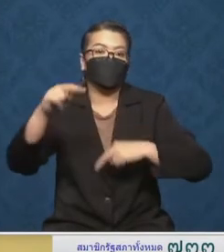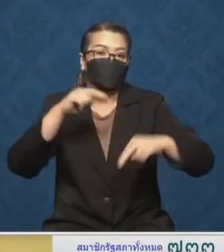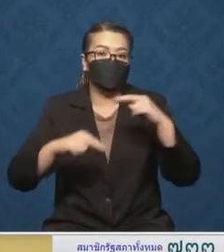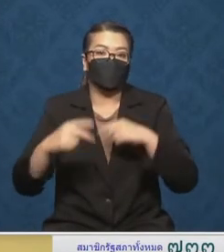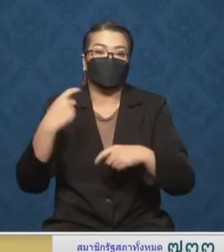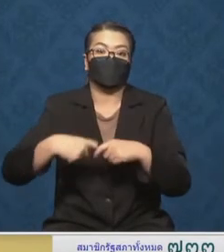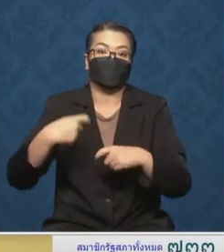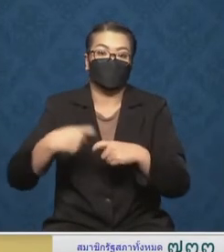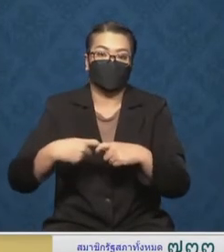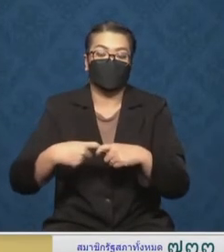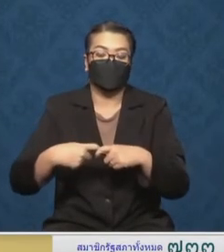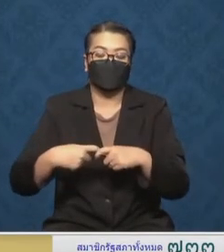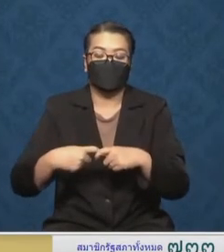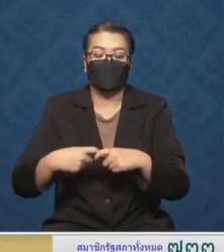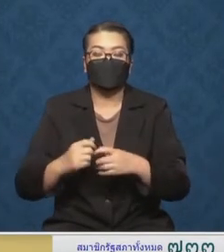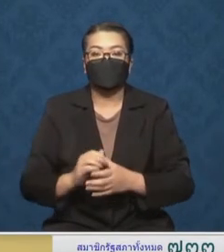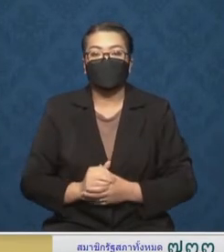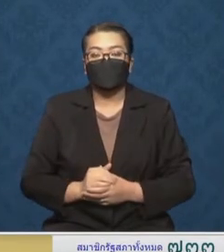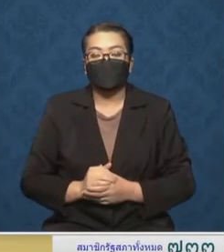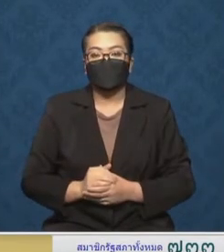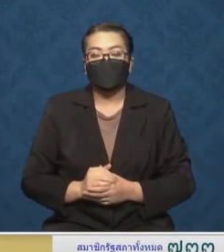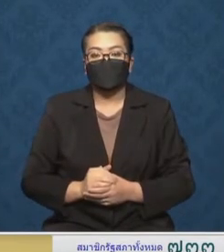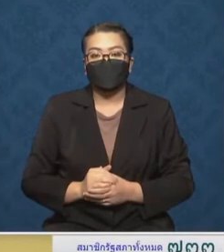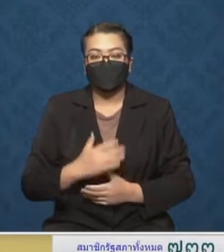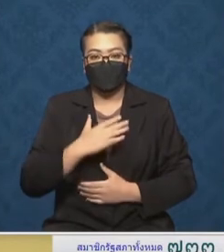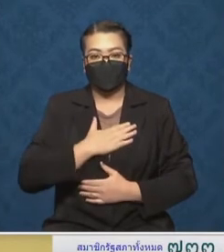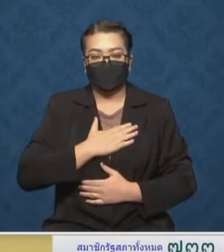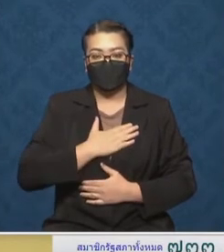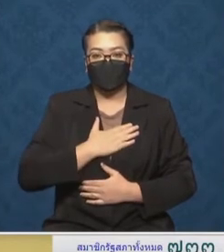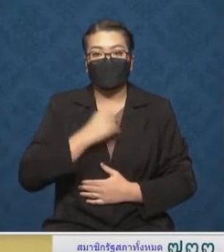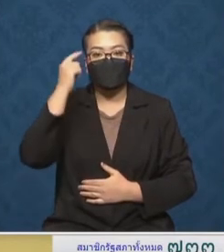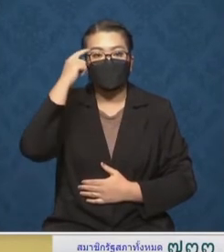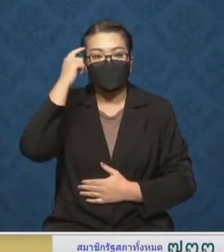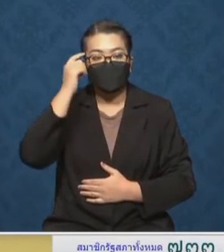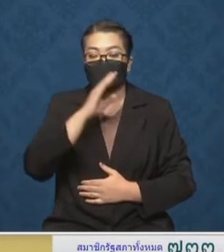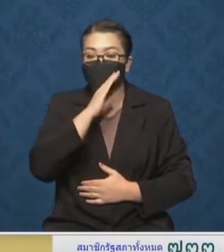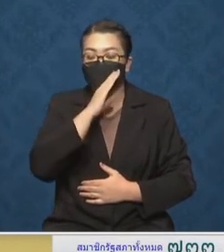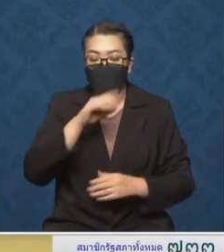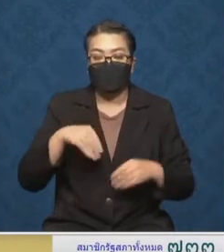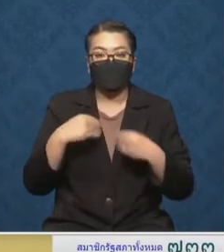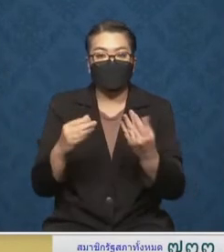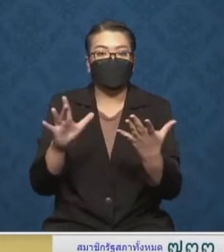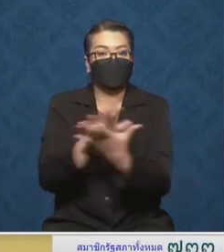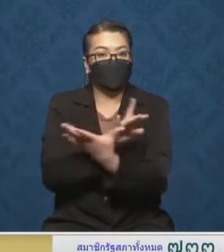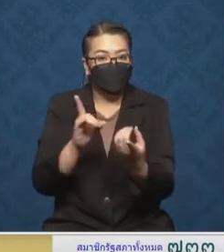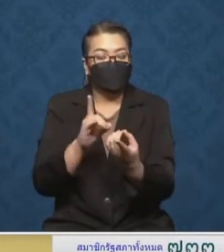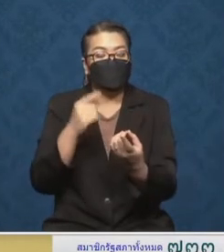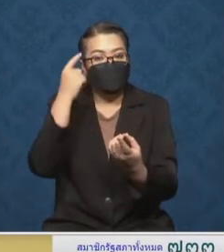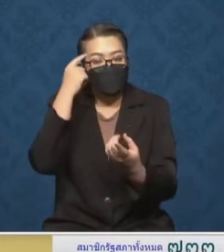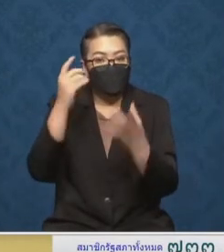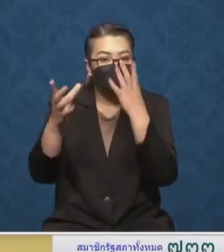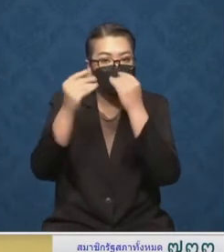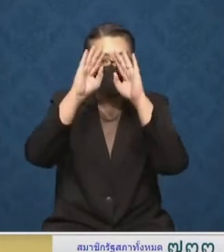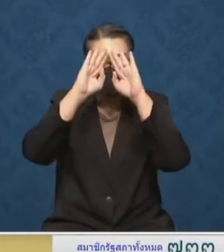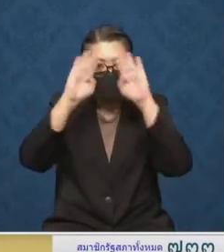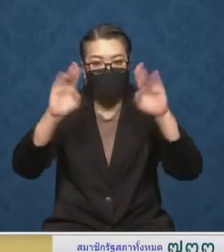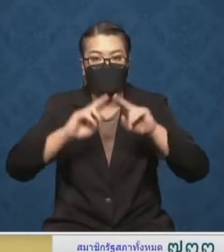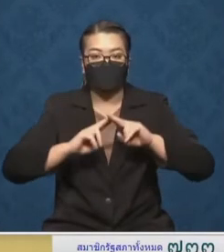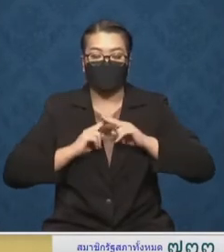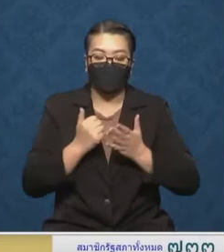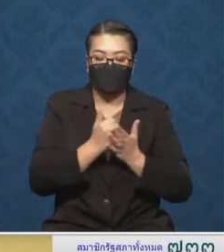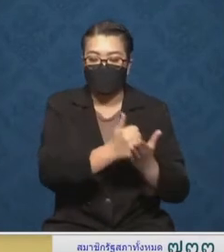แซงในองค์กรอิสระซึ่งผมเชื่อครับว่าถ้าเราปล่อยให้สังคมของเราได้เรียนรู้ประสบการณ์และ